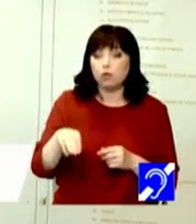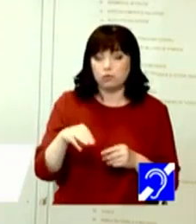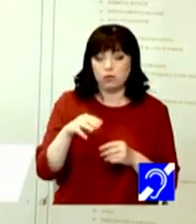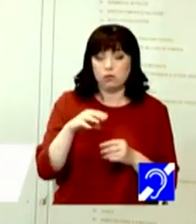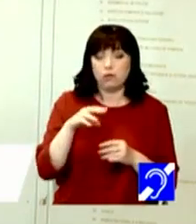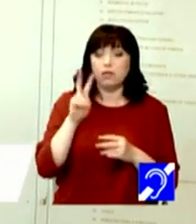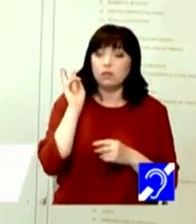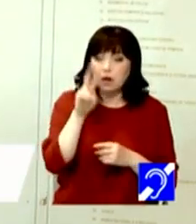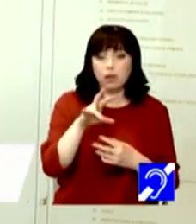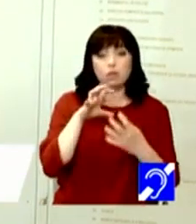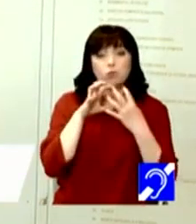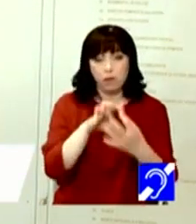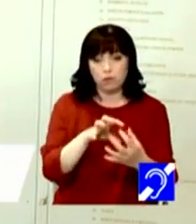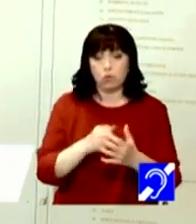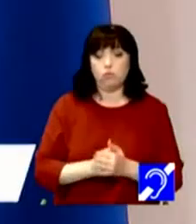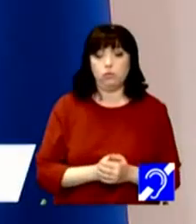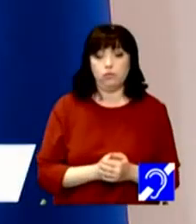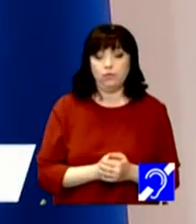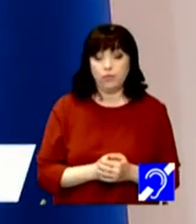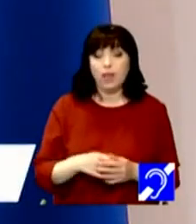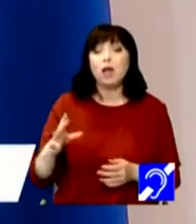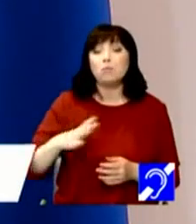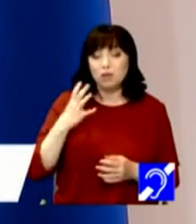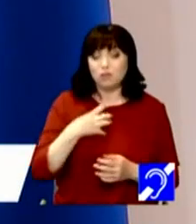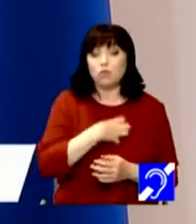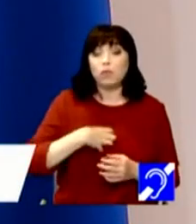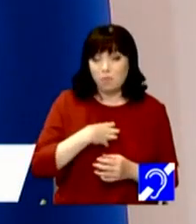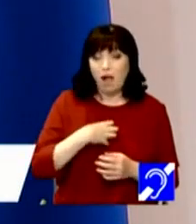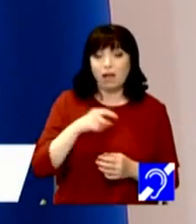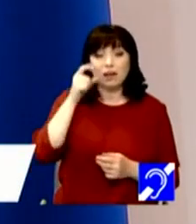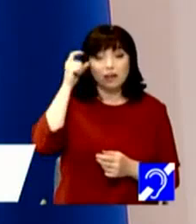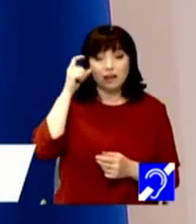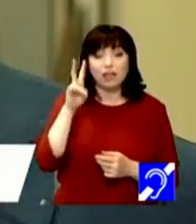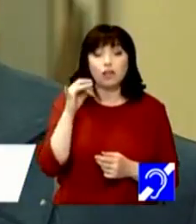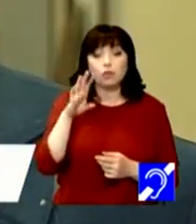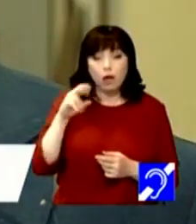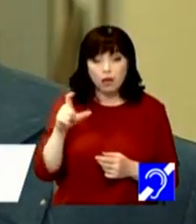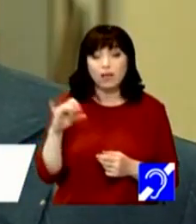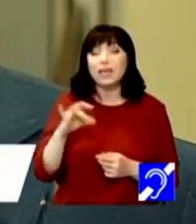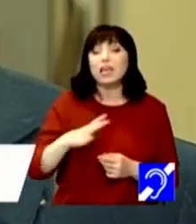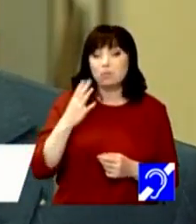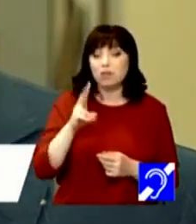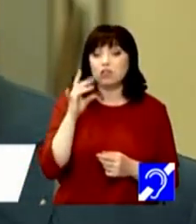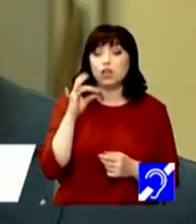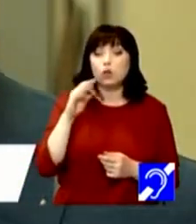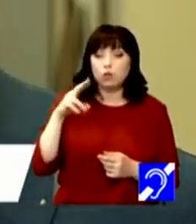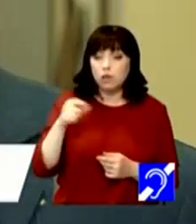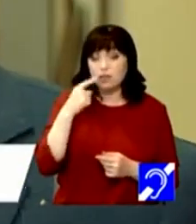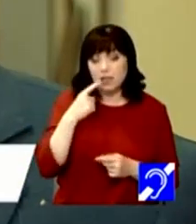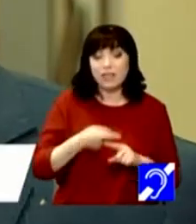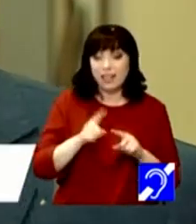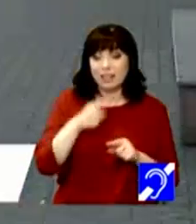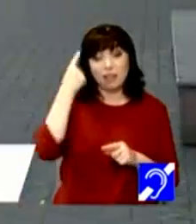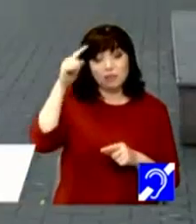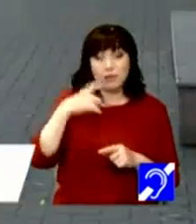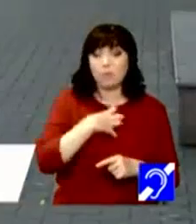dar și regii transport electric. Fostul primar Dorin Chirtoacă și fostul viceprimar Victor Chironda au transmis că